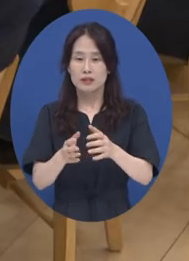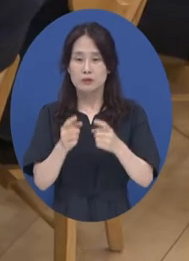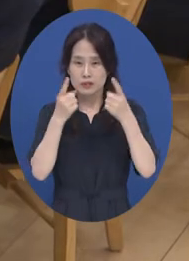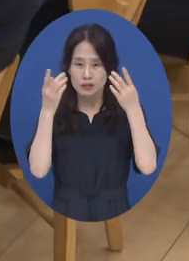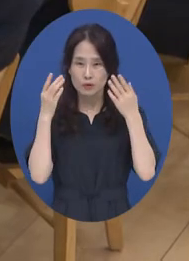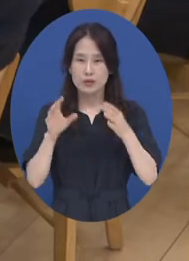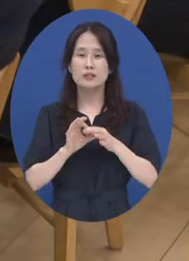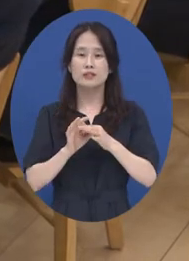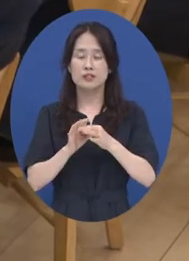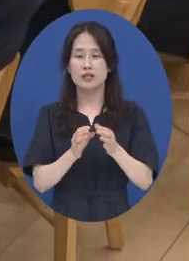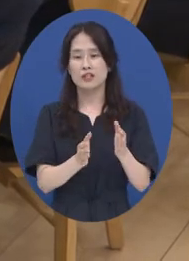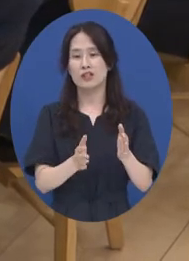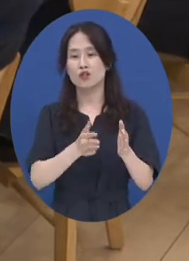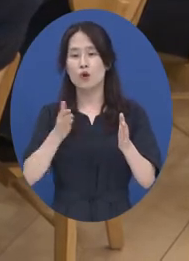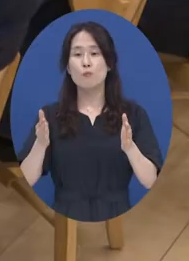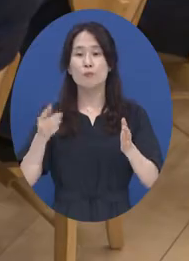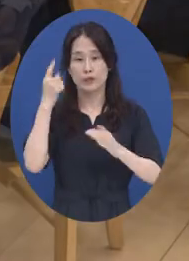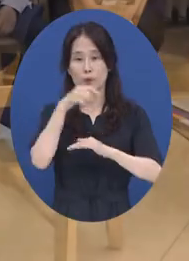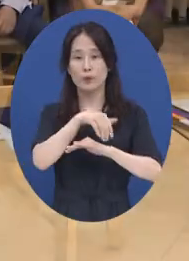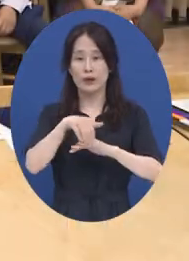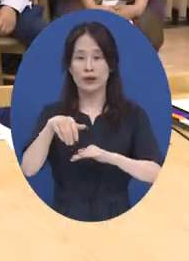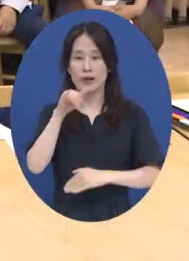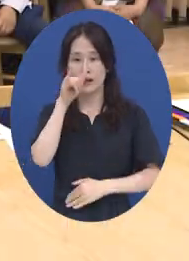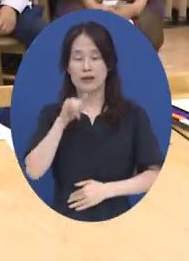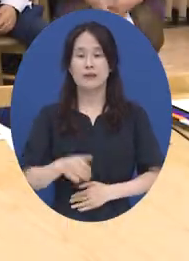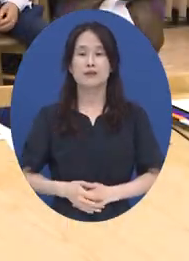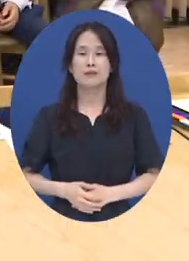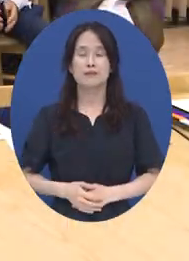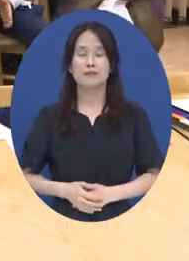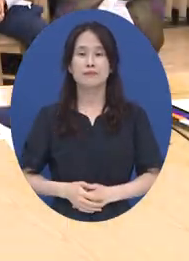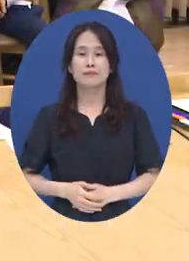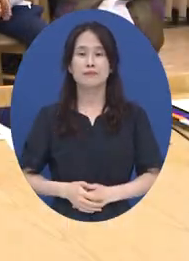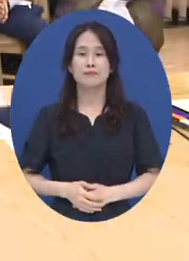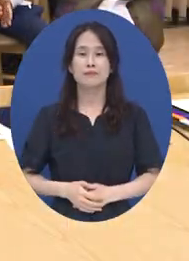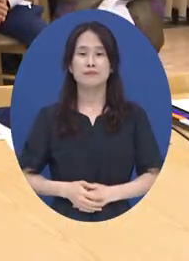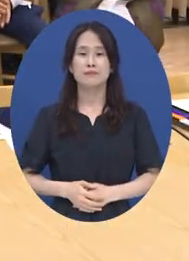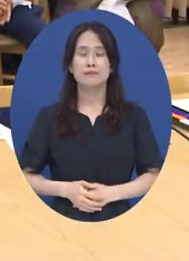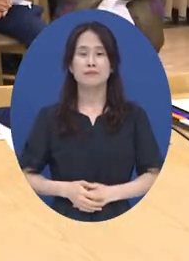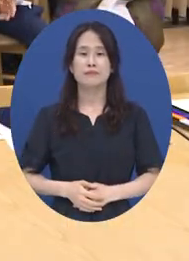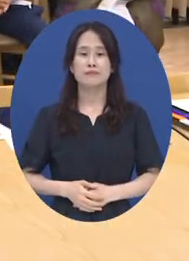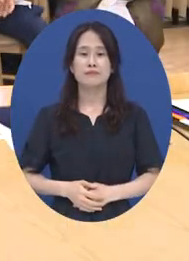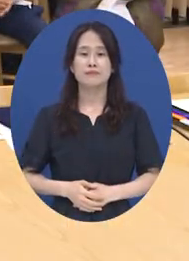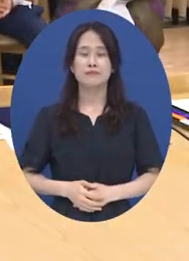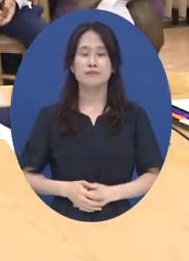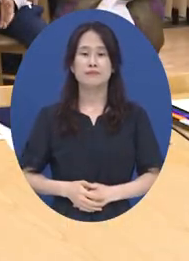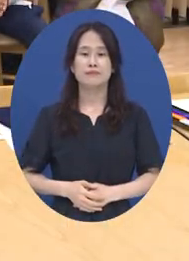대학교까지 대상을 넓혀 나가고 있습니다. 경기 CCTV 표창순입니다.